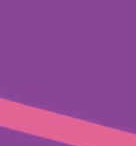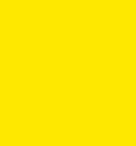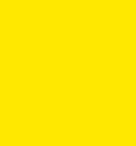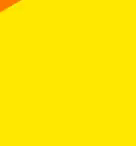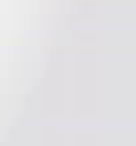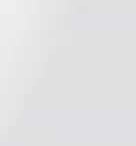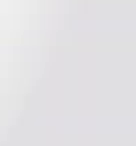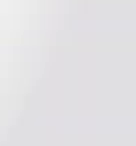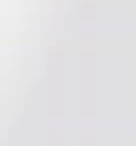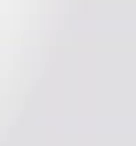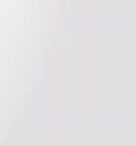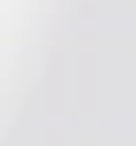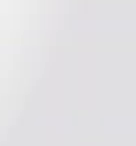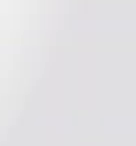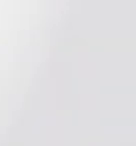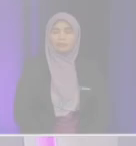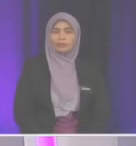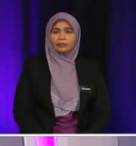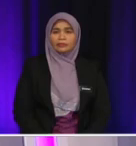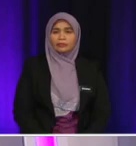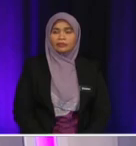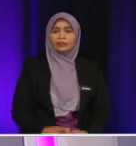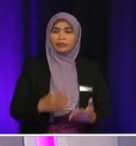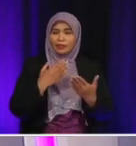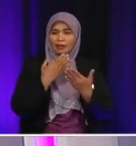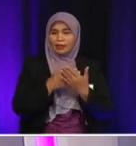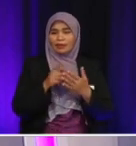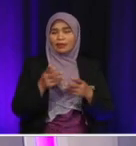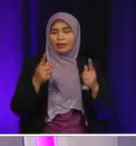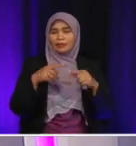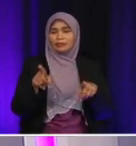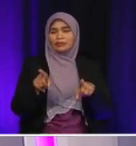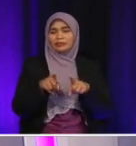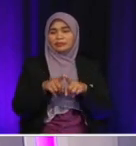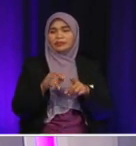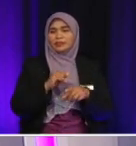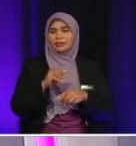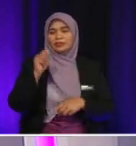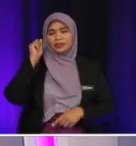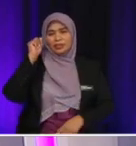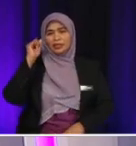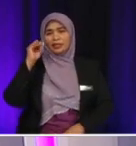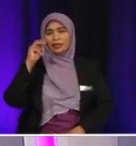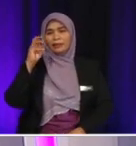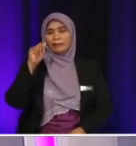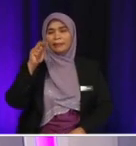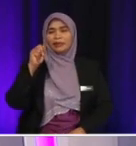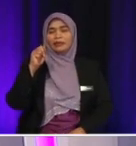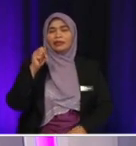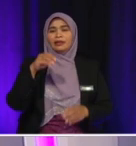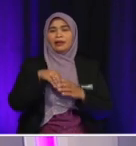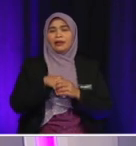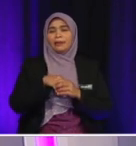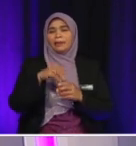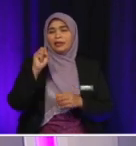Didik TV KPM kembali bersama saya sufan Azman did dididik TV KPM dalam slot sukses